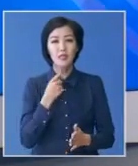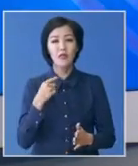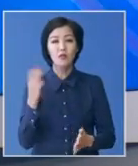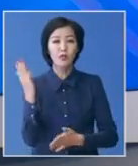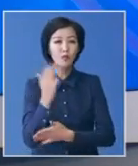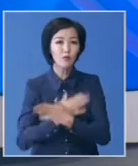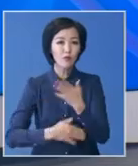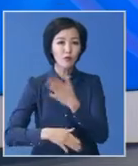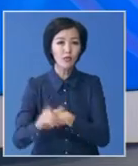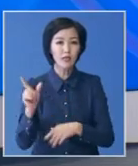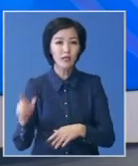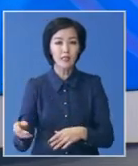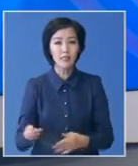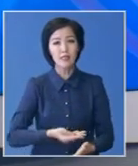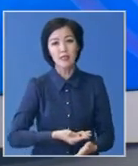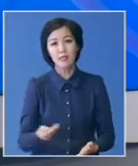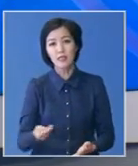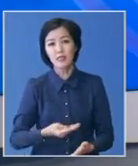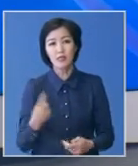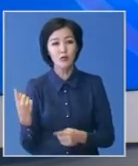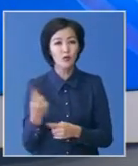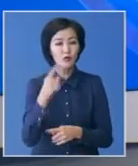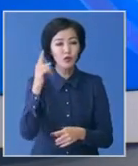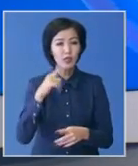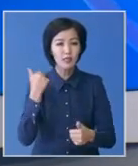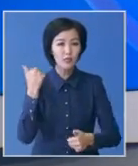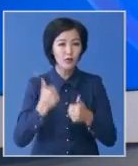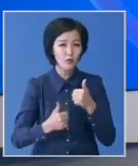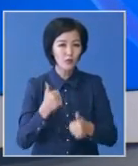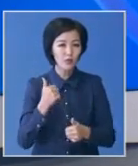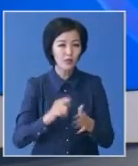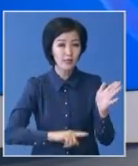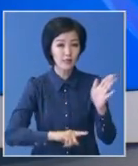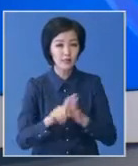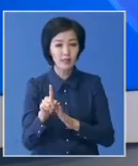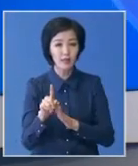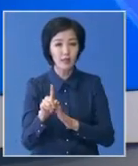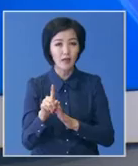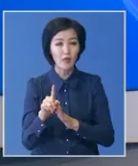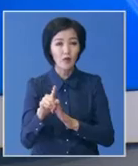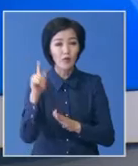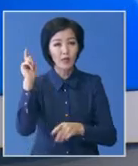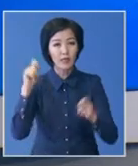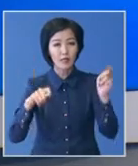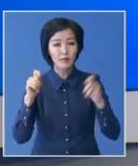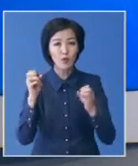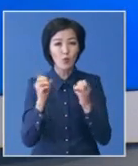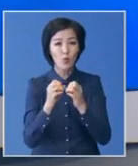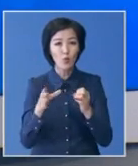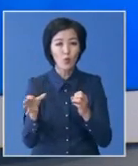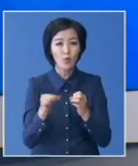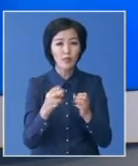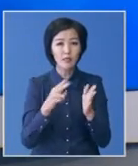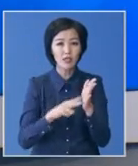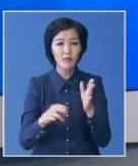Талдықорғанда мүмкіндігі шектеулі жандар арасында үстел теннисінен тұңғыш рет Қазақстан кубогы жолындағы жарыс басталды. Оған еліміздің 10 облысынан